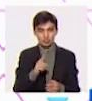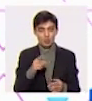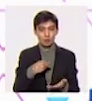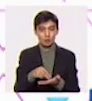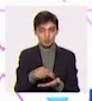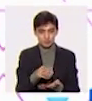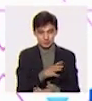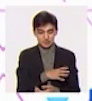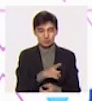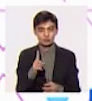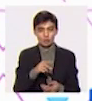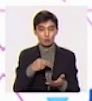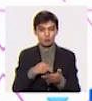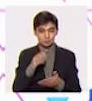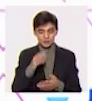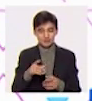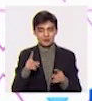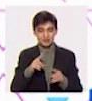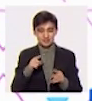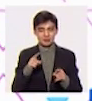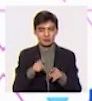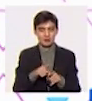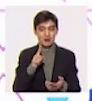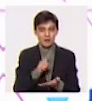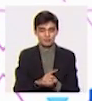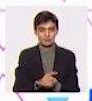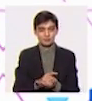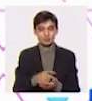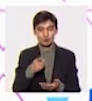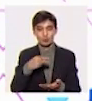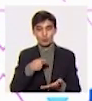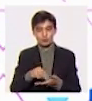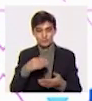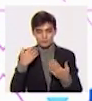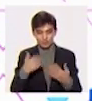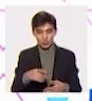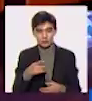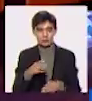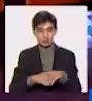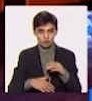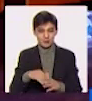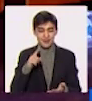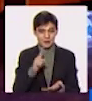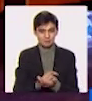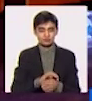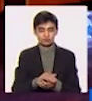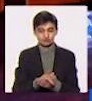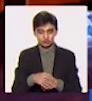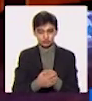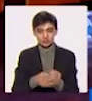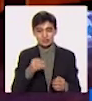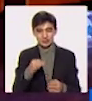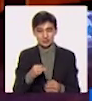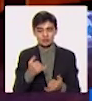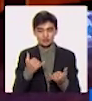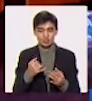будете пользоваться, как, что будете покупать, обязательно после того, как вы купили, обязательно обрабатывать руки. И, конечно, сейчас